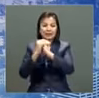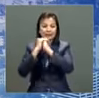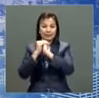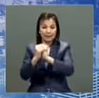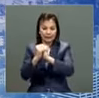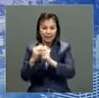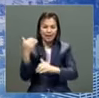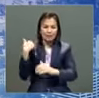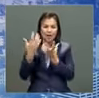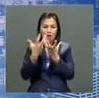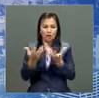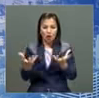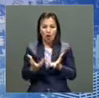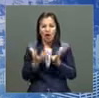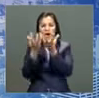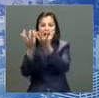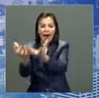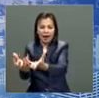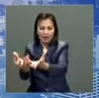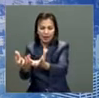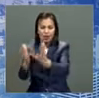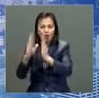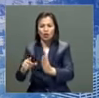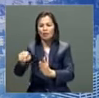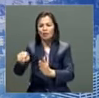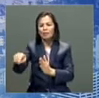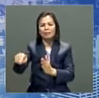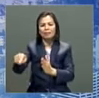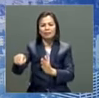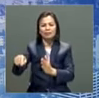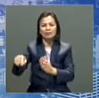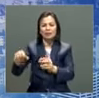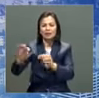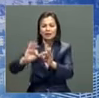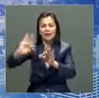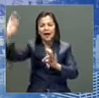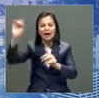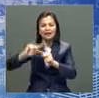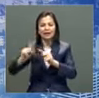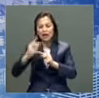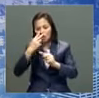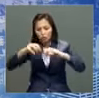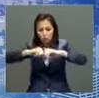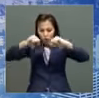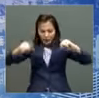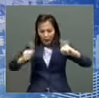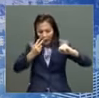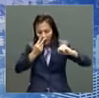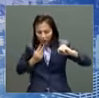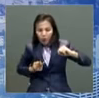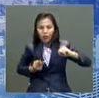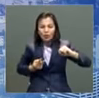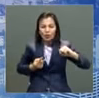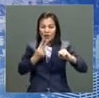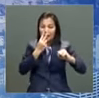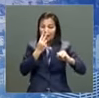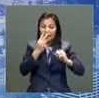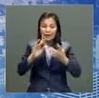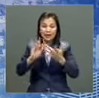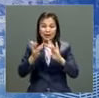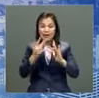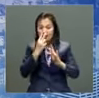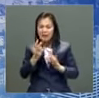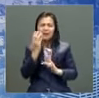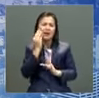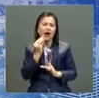เขาก็เอาของไปให้คนพ้นทะเลก็มีคนมาแกะของดูว่าในนู้นในนี่มีอะไรก็ออกมาเป็นในโซเชียลมีเดียเป็น